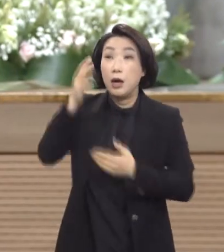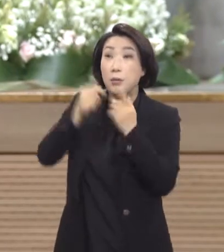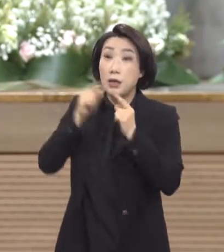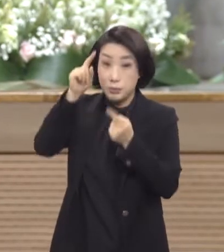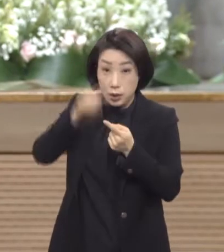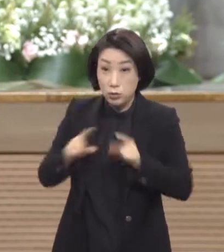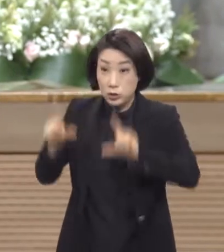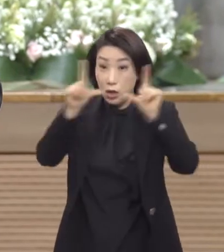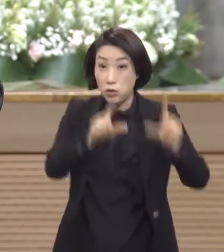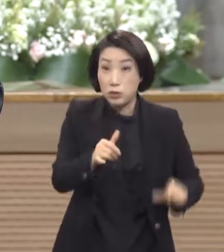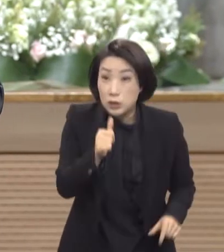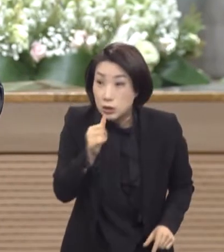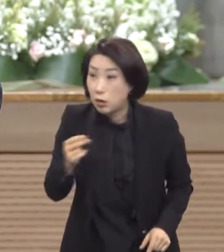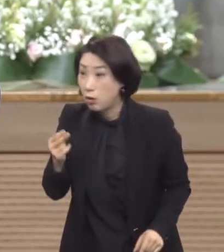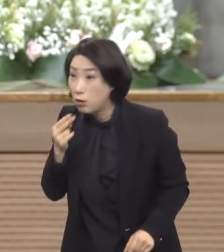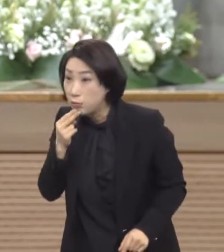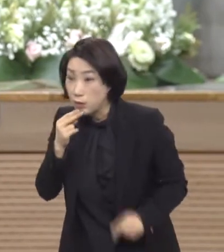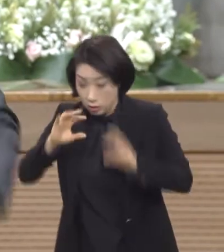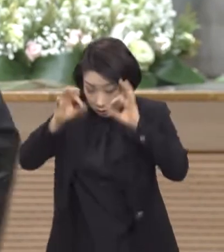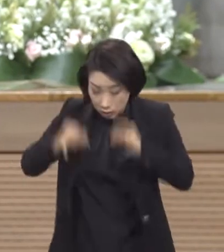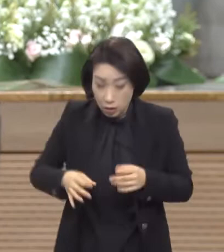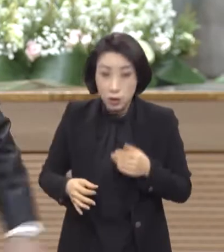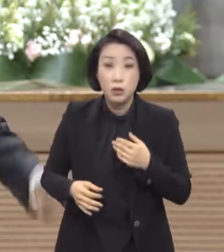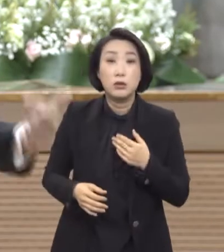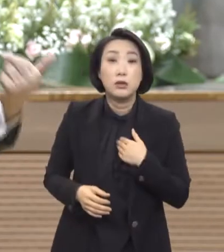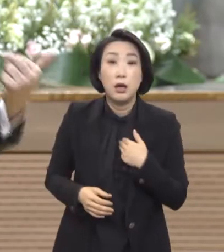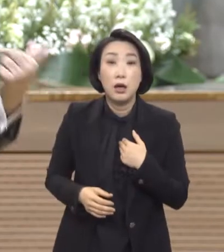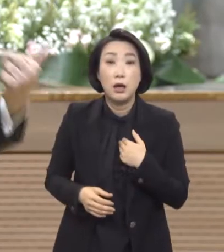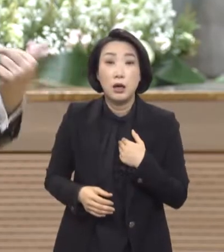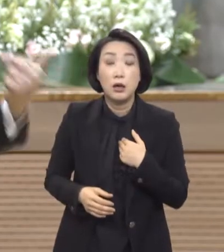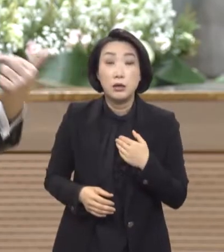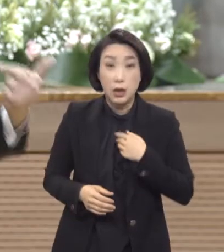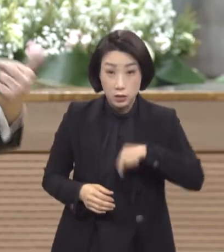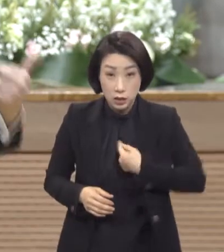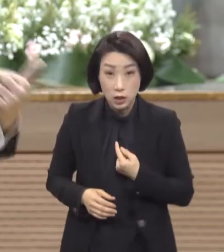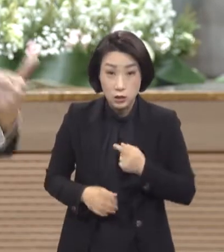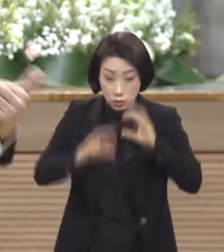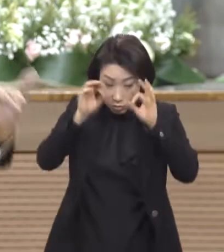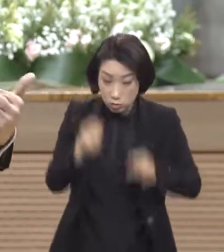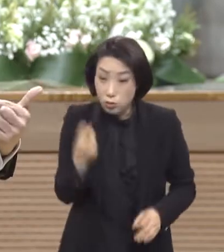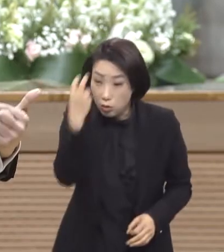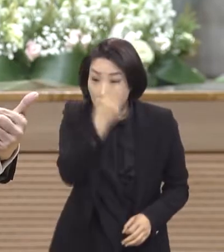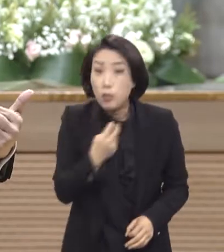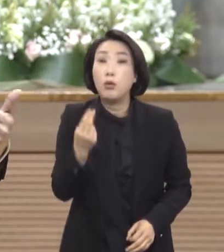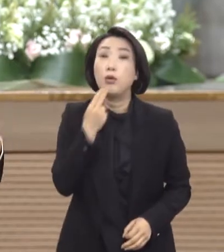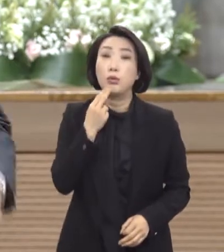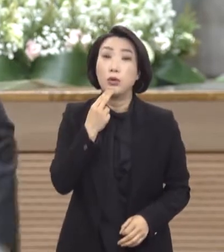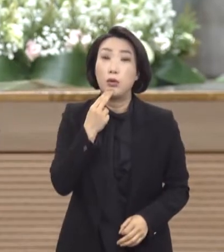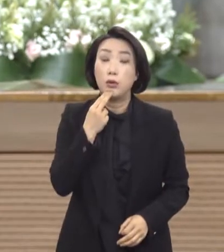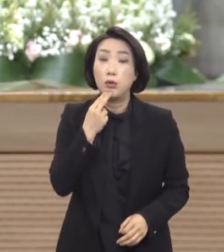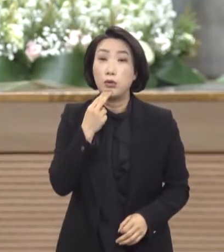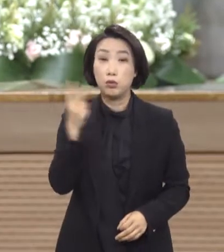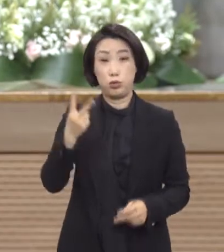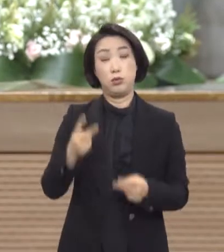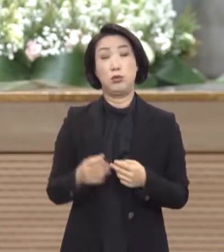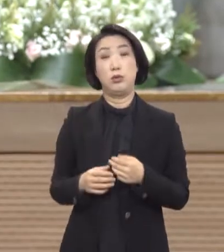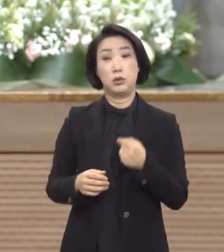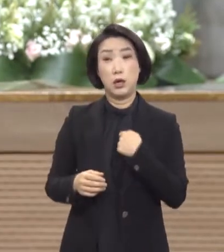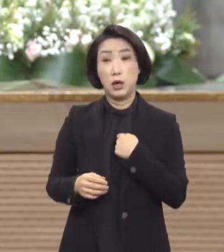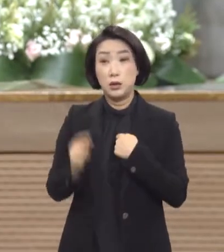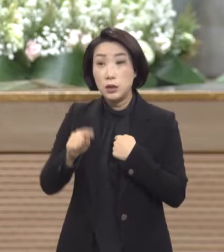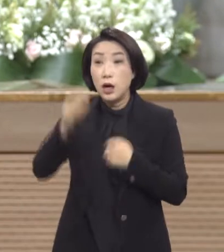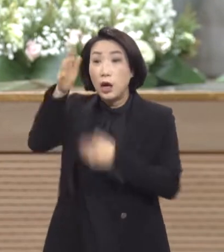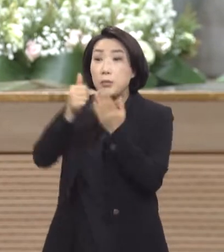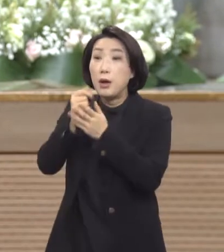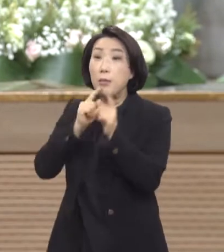말씀대로 살았느냐 안 살았느냐에 대한 자기 자신을 검토를 안 해. 그리고 나는 이